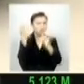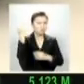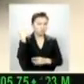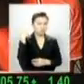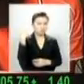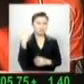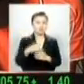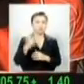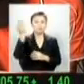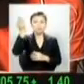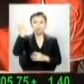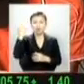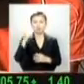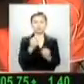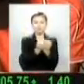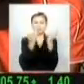ครั้งที่ผ่านมา